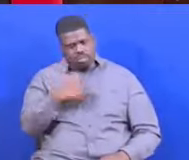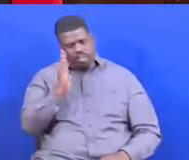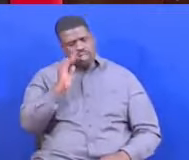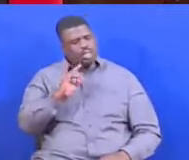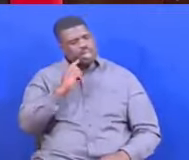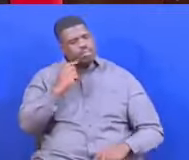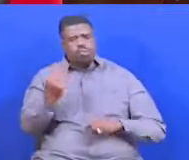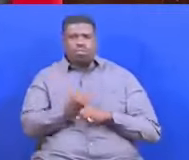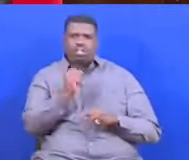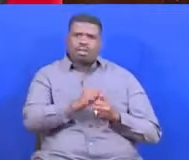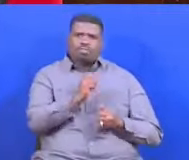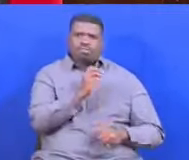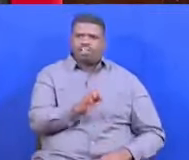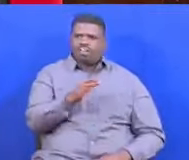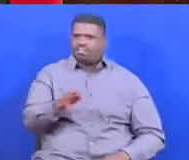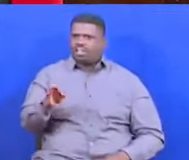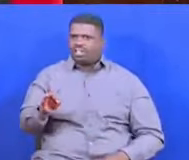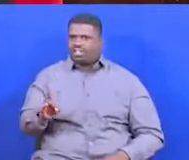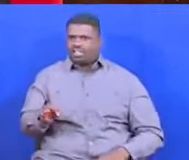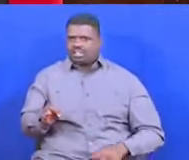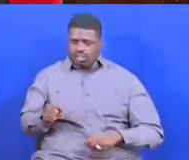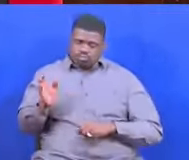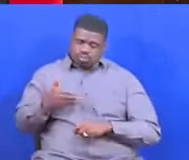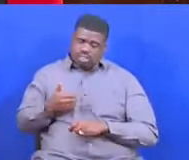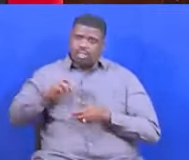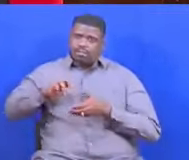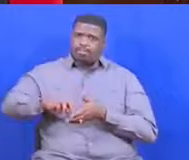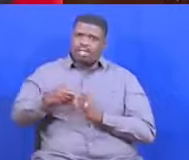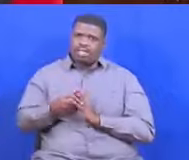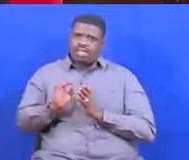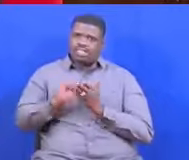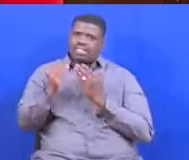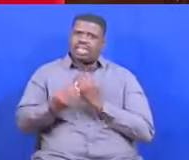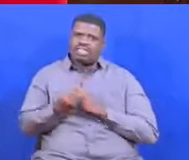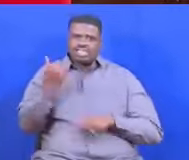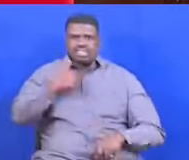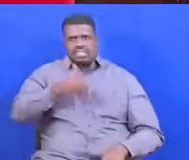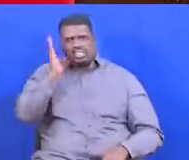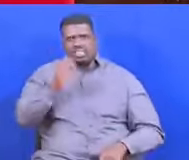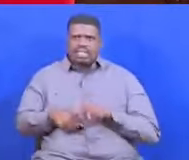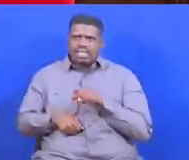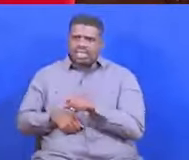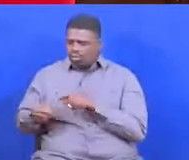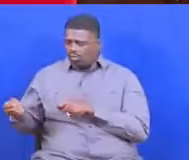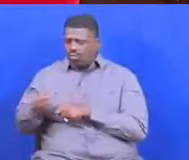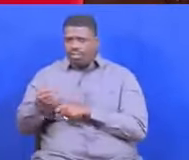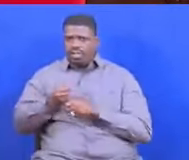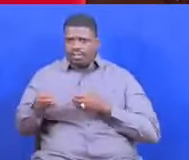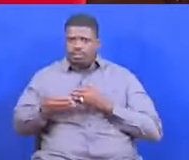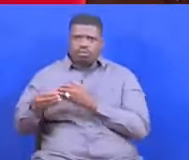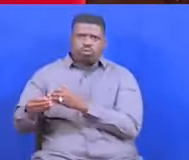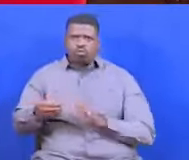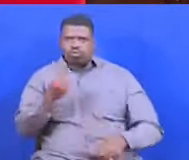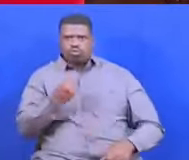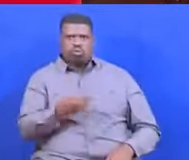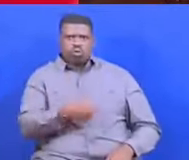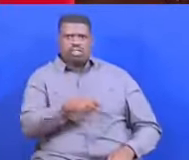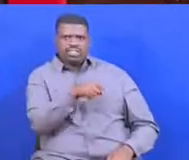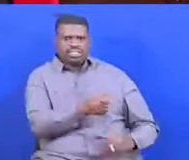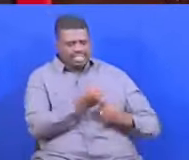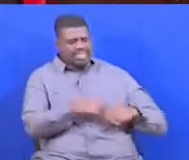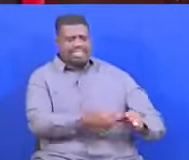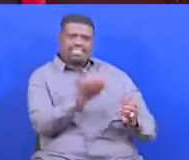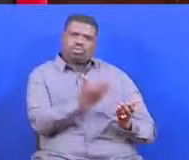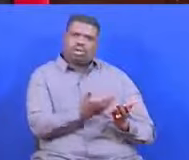mambo fulani fulani. Lakini tunachotaka sasa ni mkakati gani serikali unao wa kufanya miongozo na sera hii zitekelezeke kwa